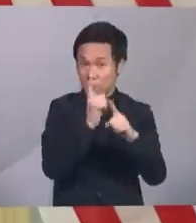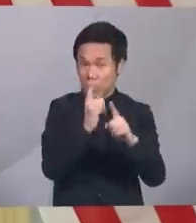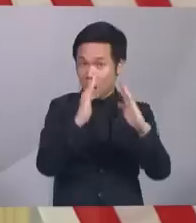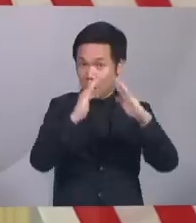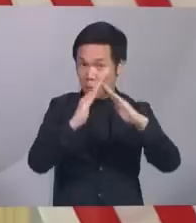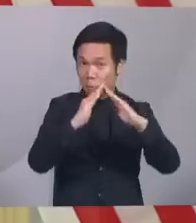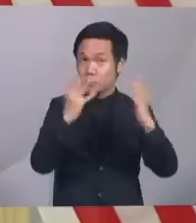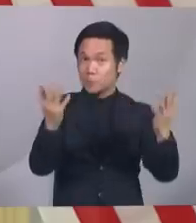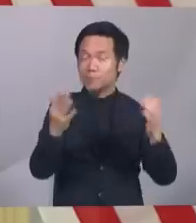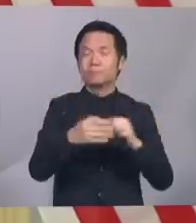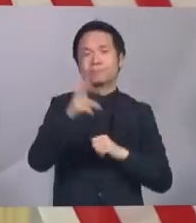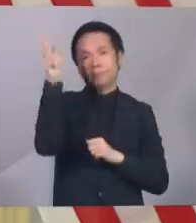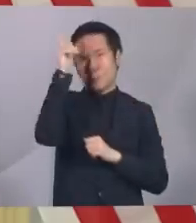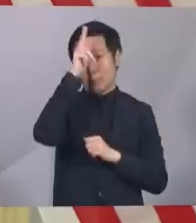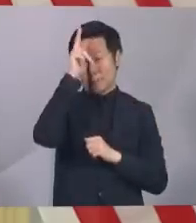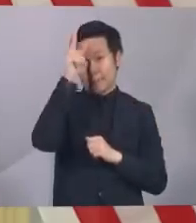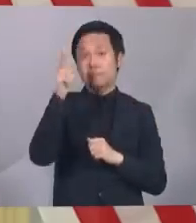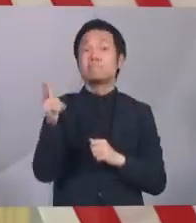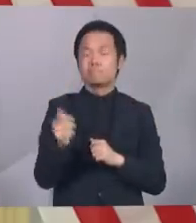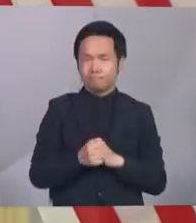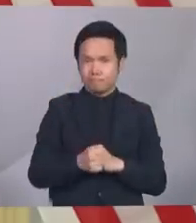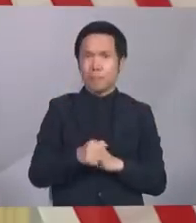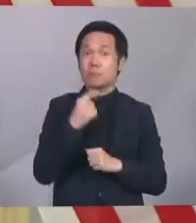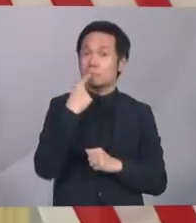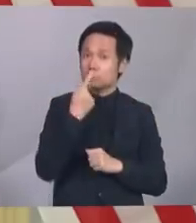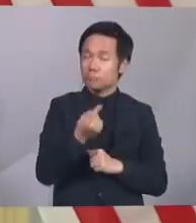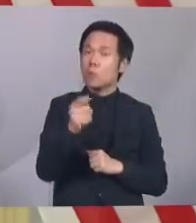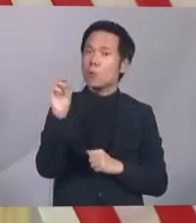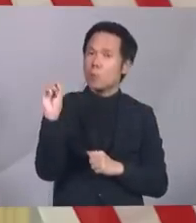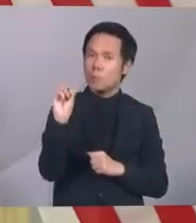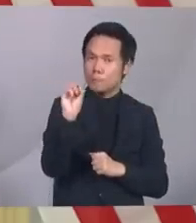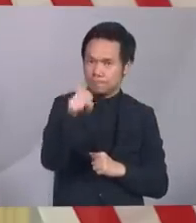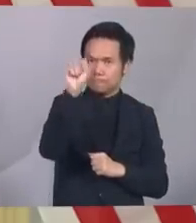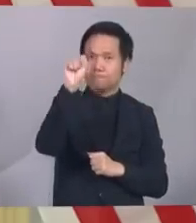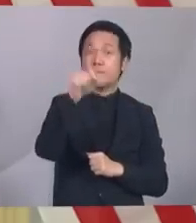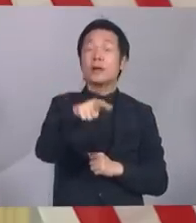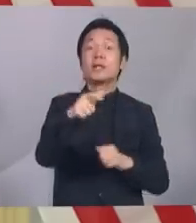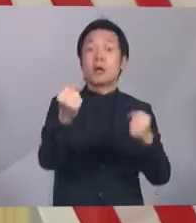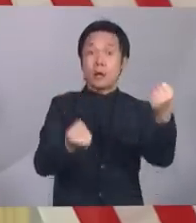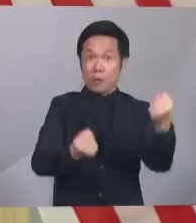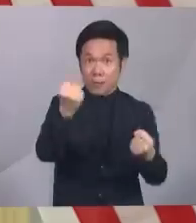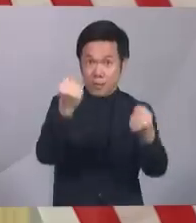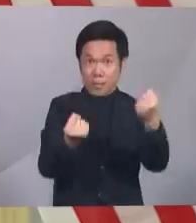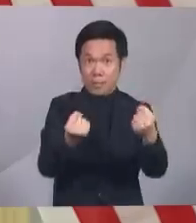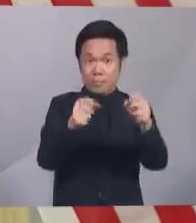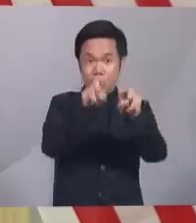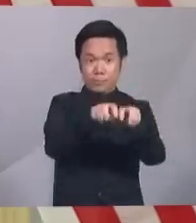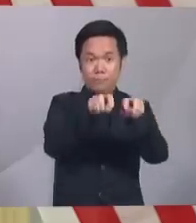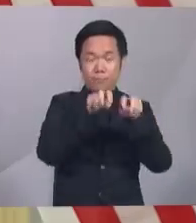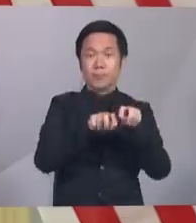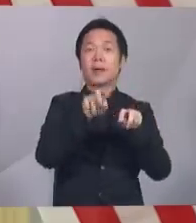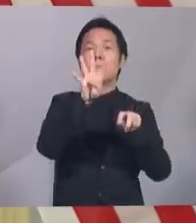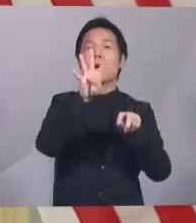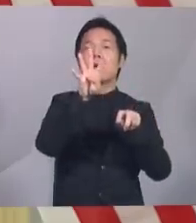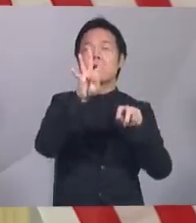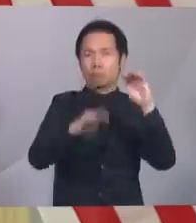membenarkan untuk kenderaan persendirian, membenarkan maksimum 4 orang di